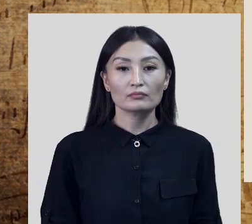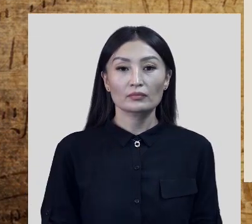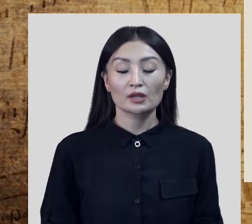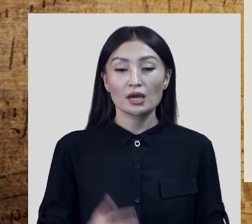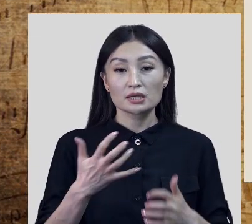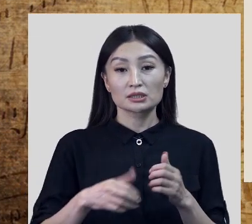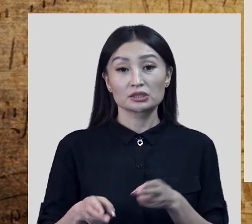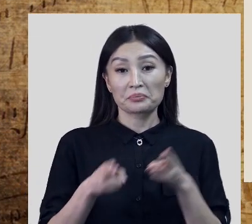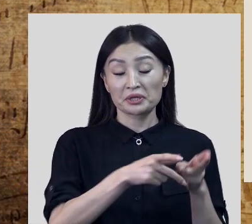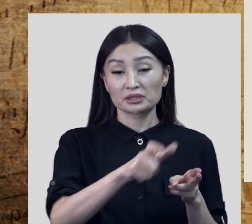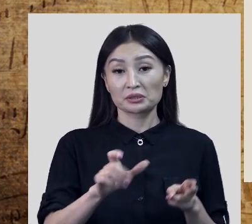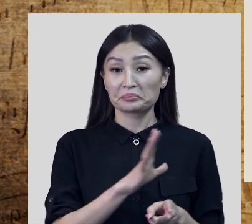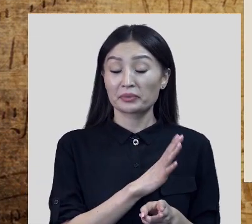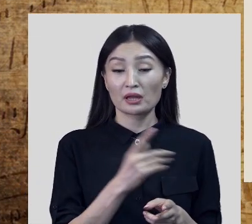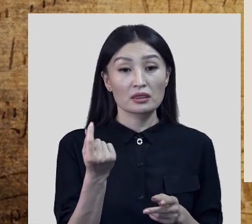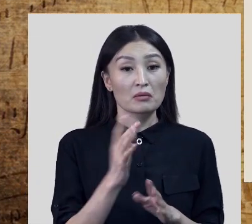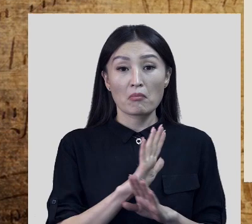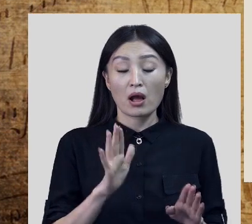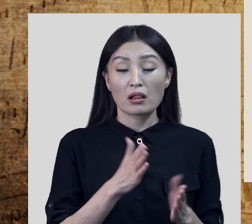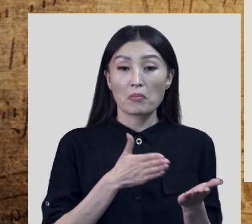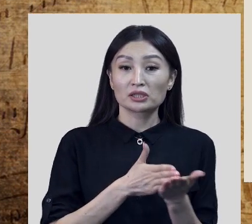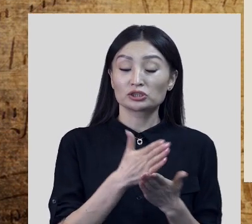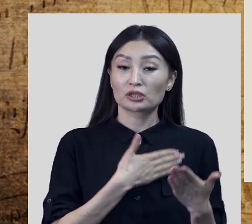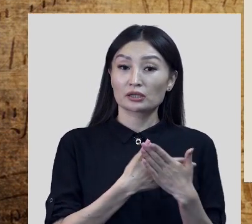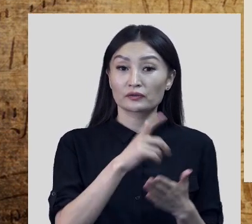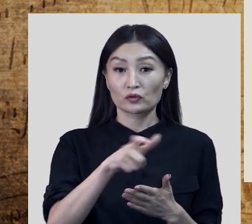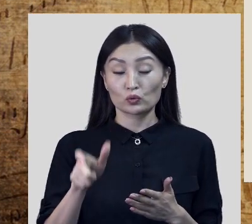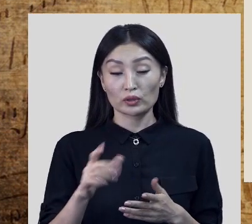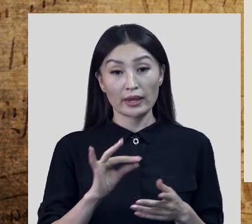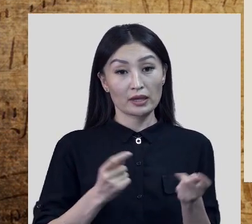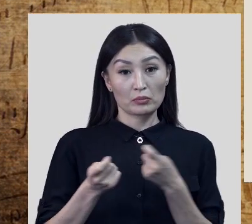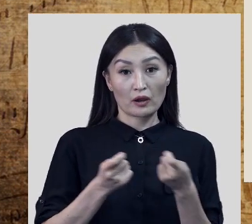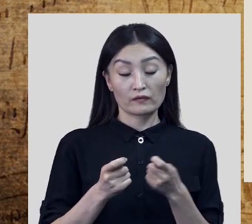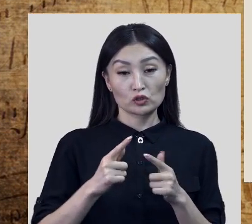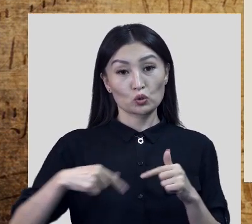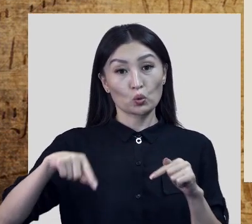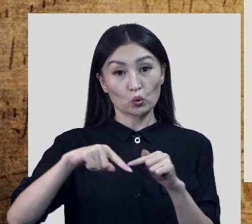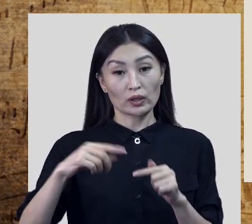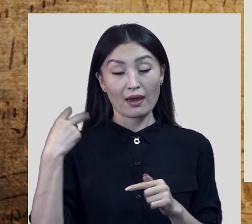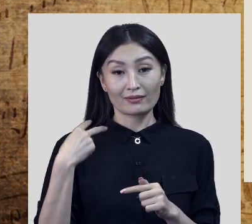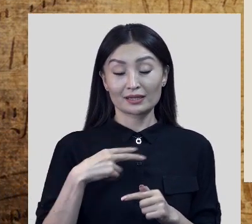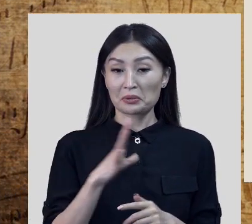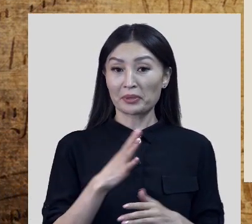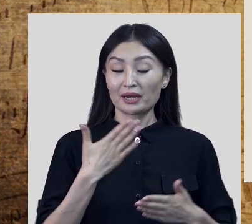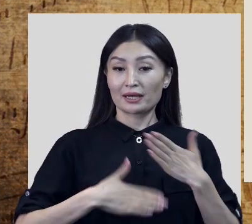среди переселенцев было немало политически активных людей и правящие круги англии были рады избавиться от этого горючего